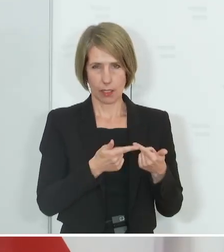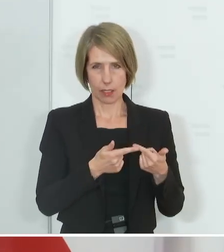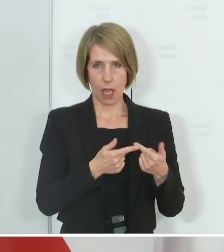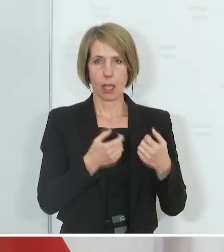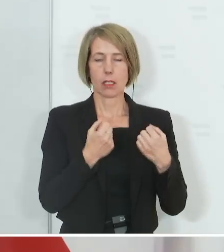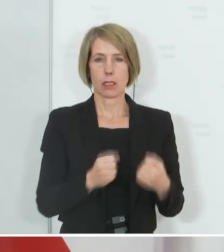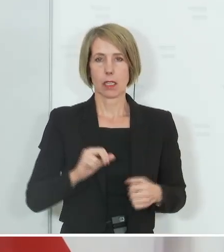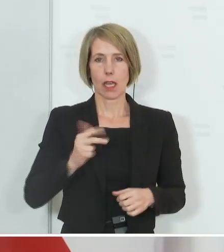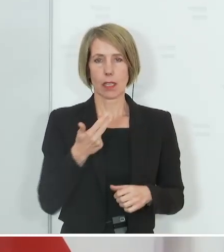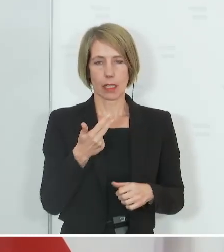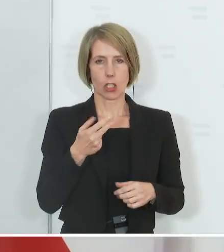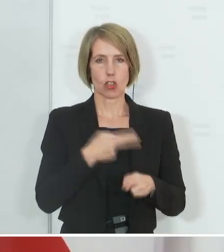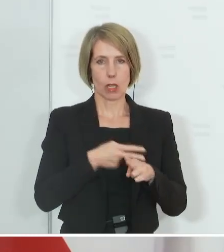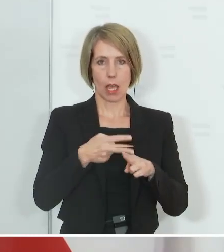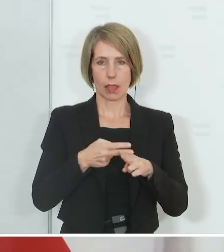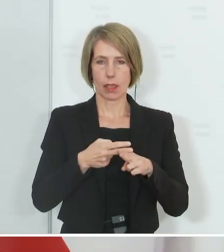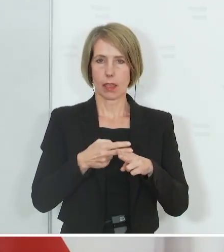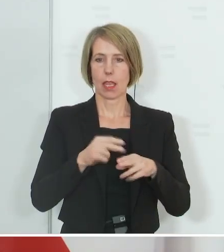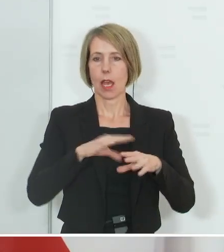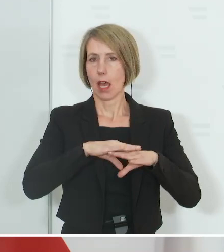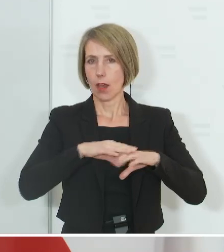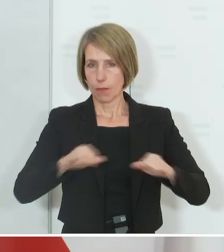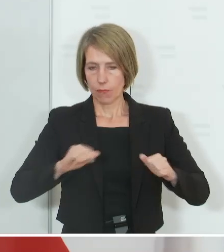Drittstaaten Übereinkommen zu treffen,